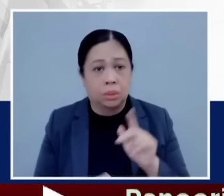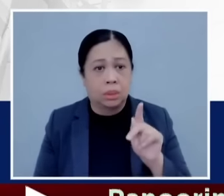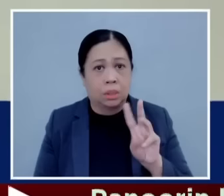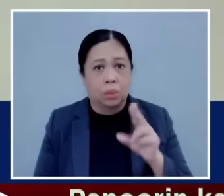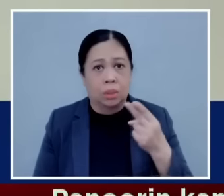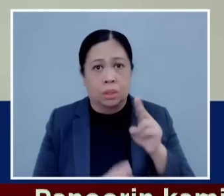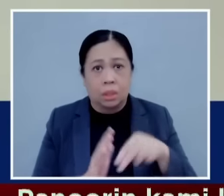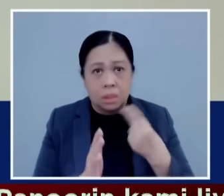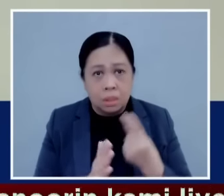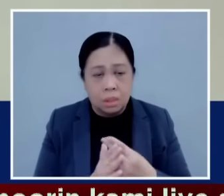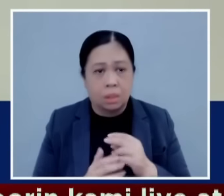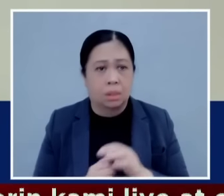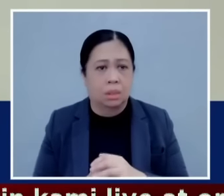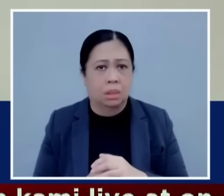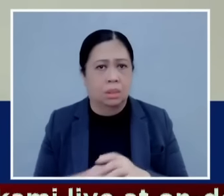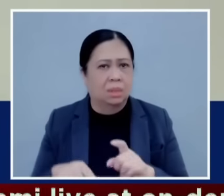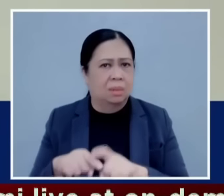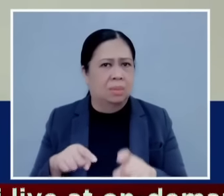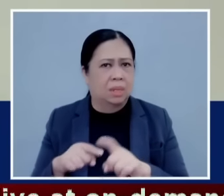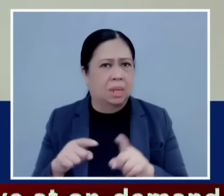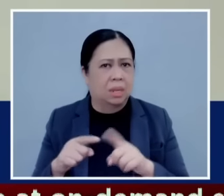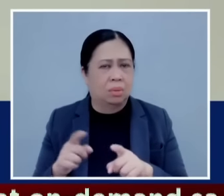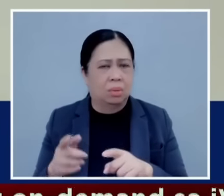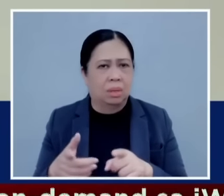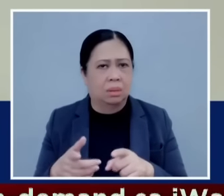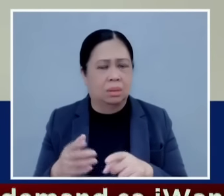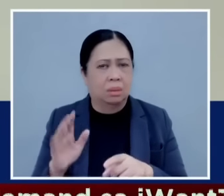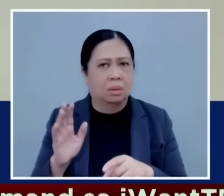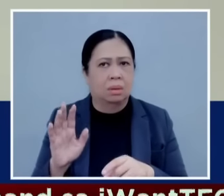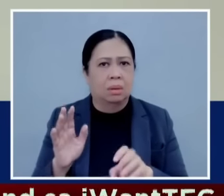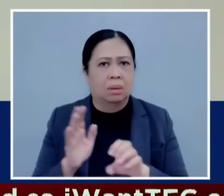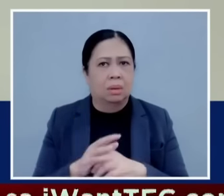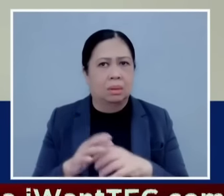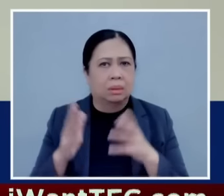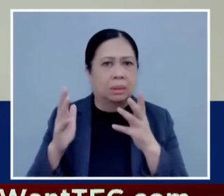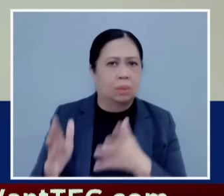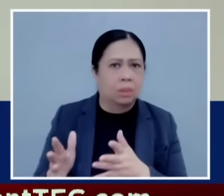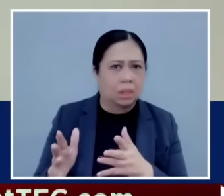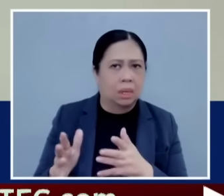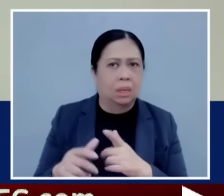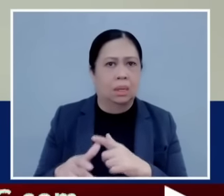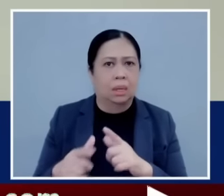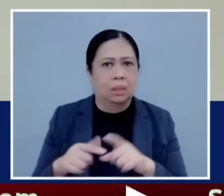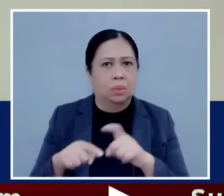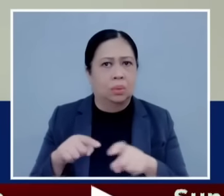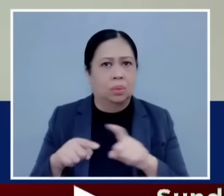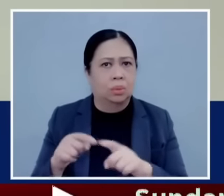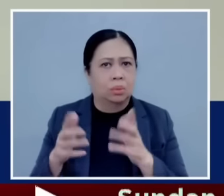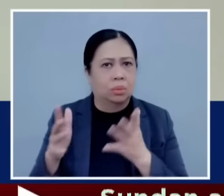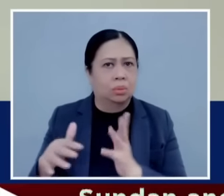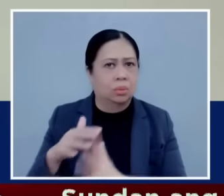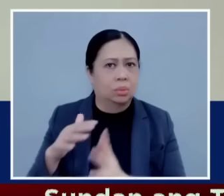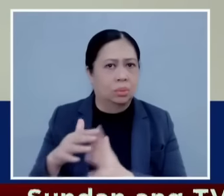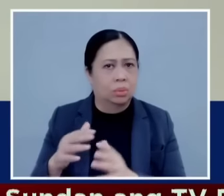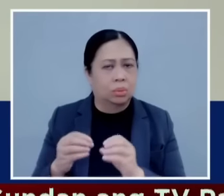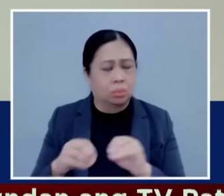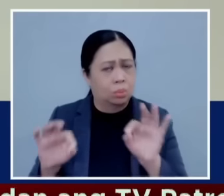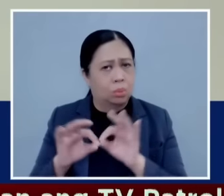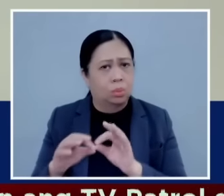hour. Sa Meralco, tinalikuran ka at iniwan ka at iniwan yung electric consumers mo na pinaka-kliyente